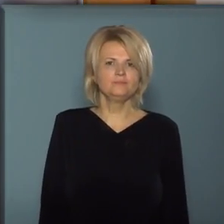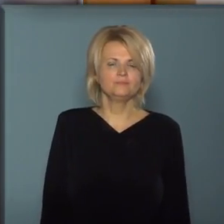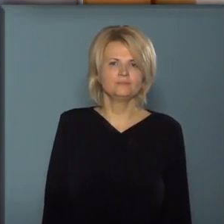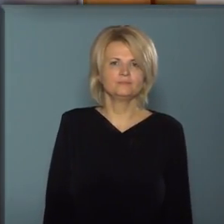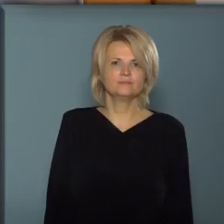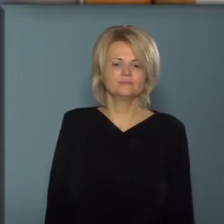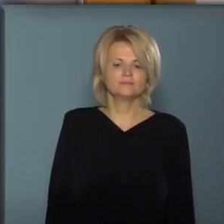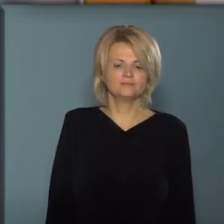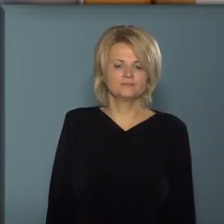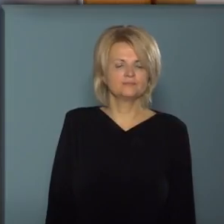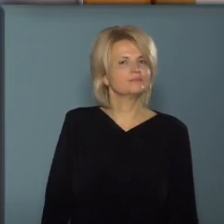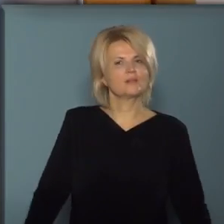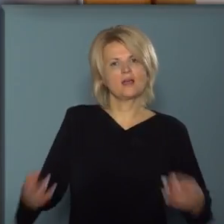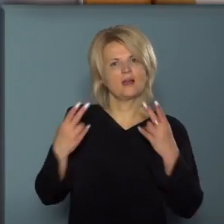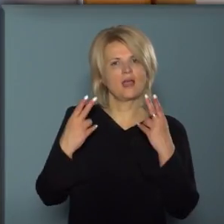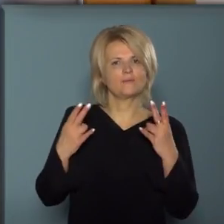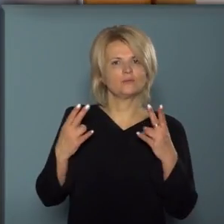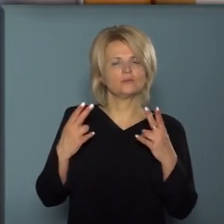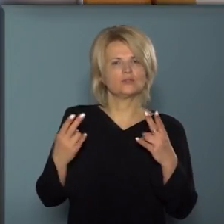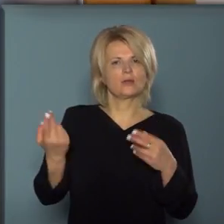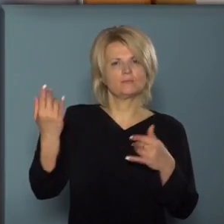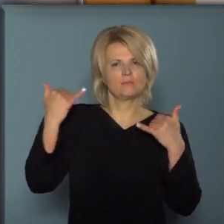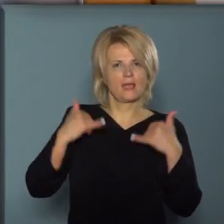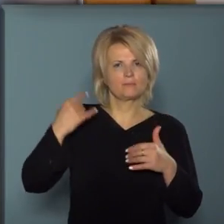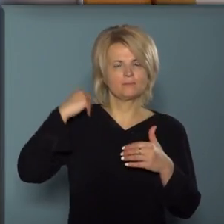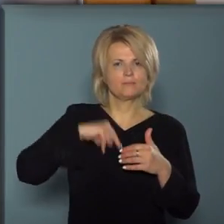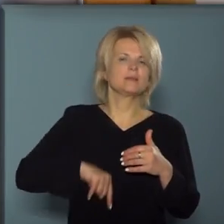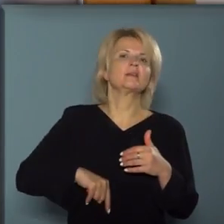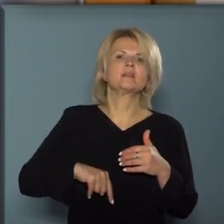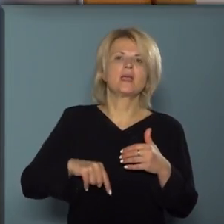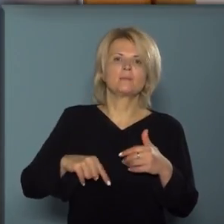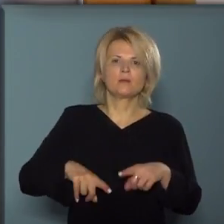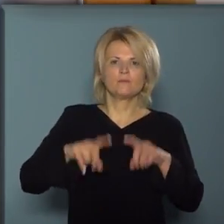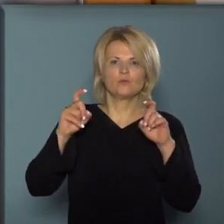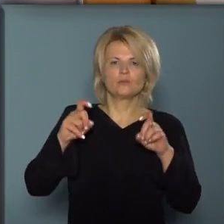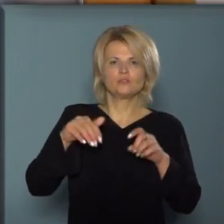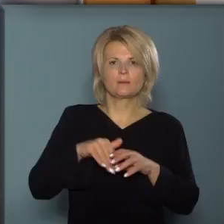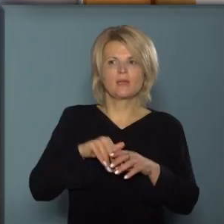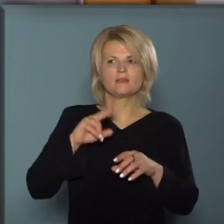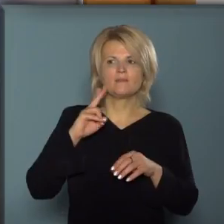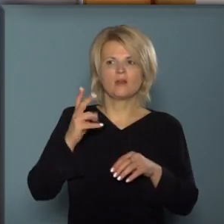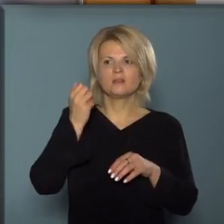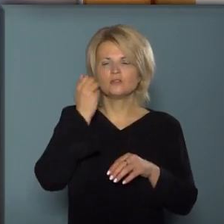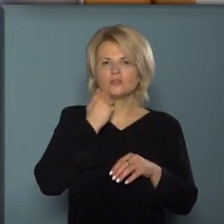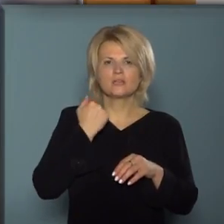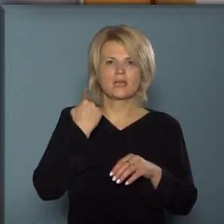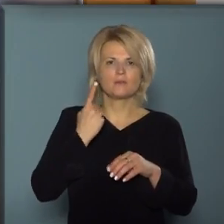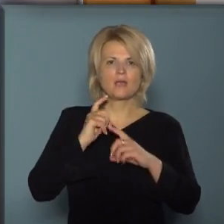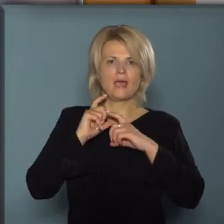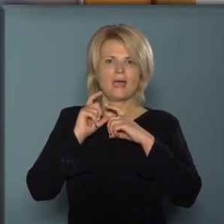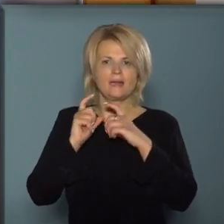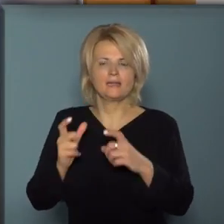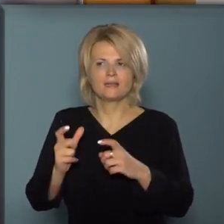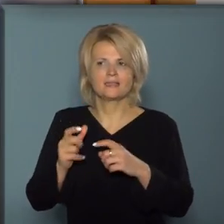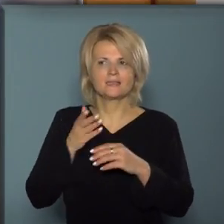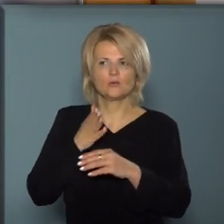hogy jól gondolom-e, hogy valószínűleg az a legfontosabb és a legmélyebb, de valahol a legjobb pont is egy ilyenfajta függőségben, hogy valaki saját maga eljut